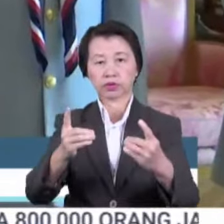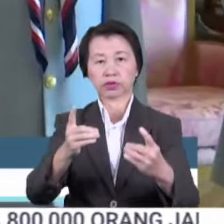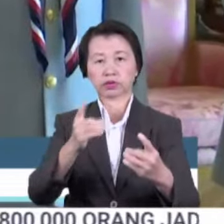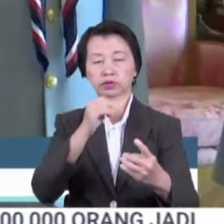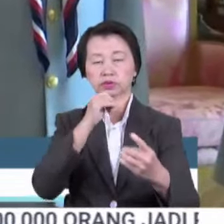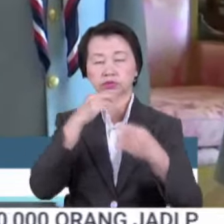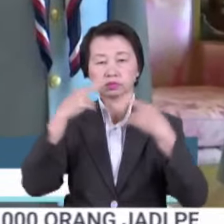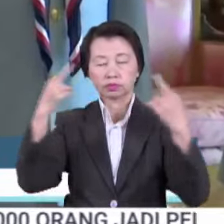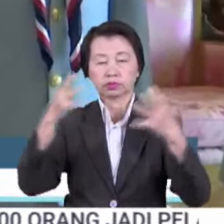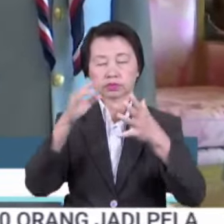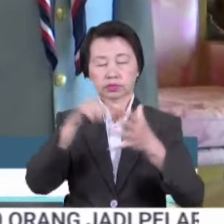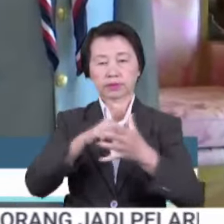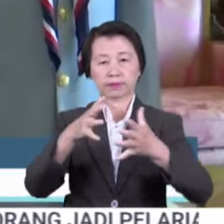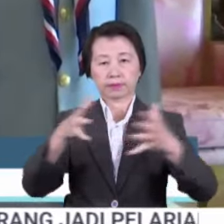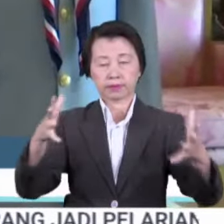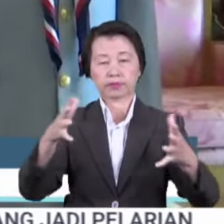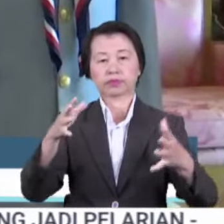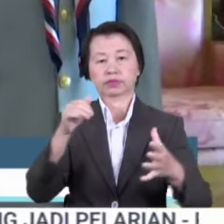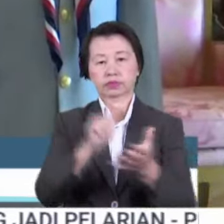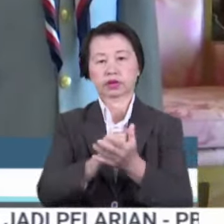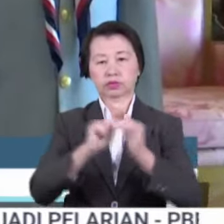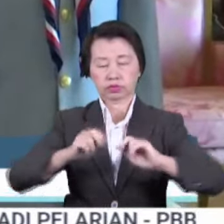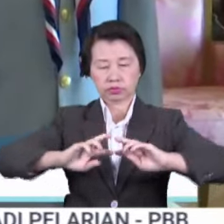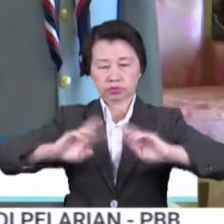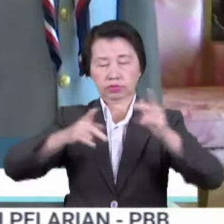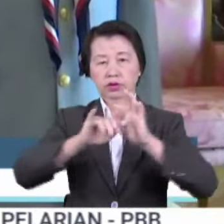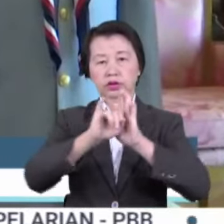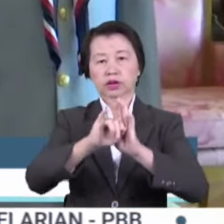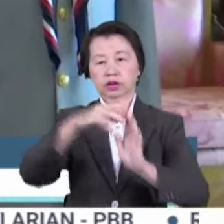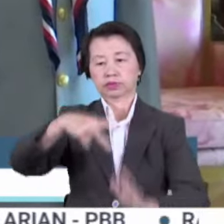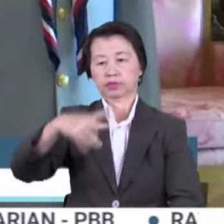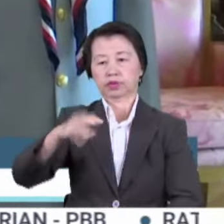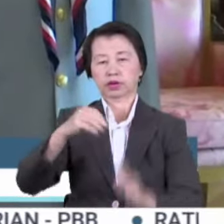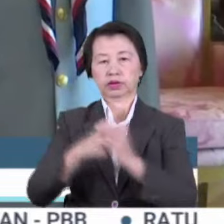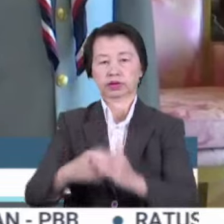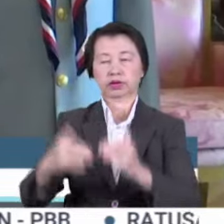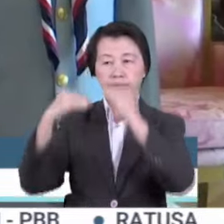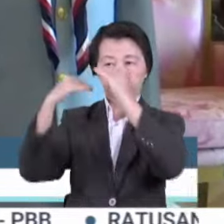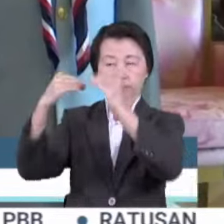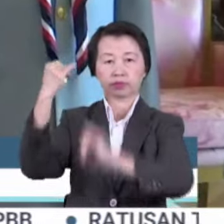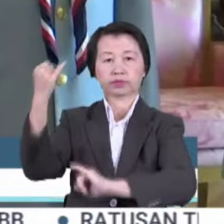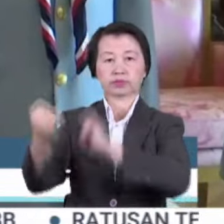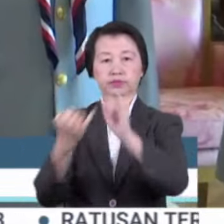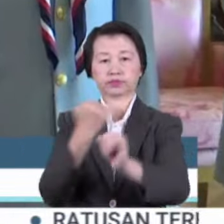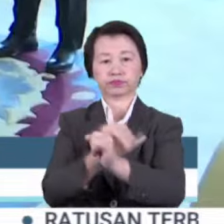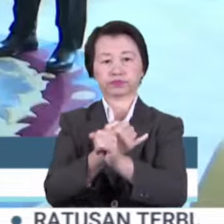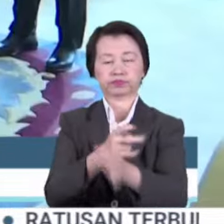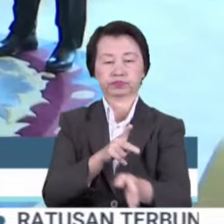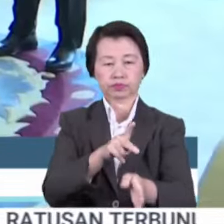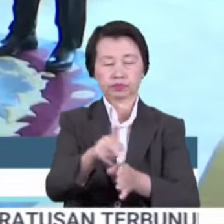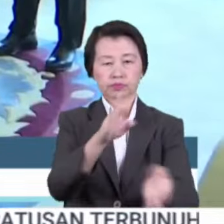formal terbesar di negara ini selain mampu melonjakkan image PPM di peringkat antara bangsa menurut